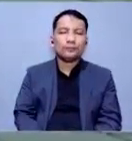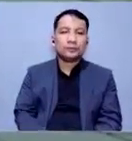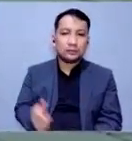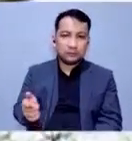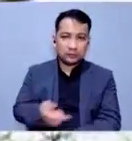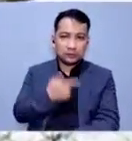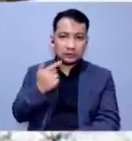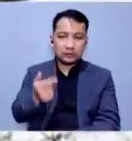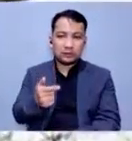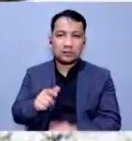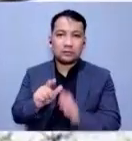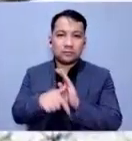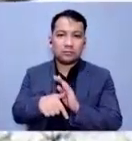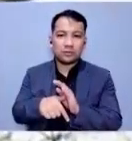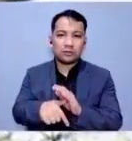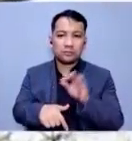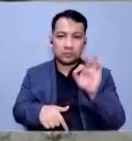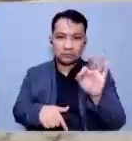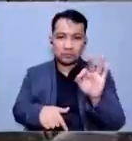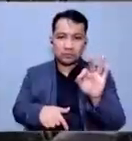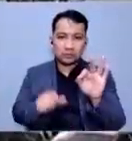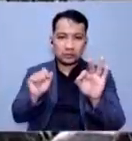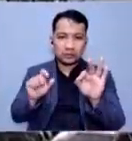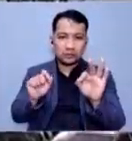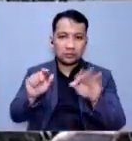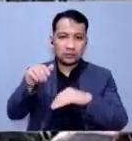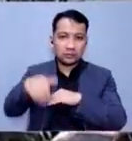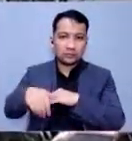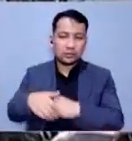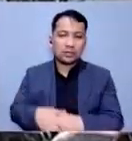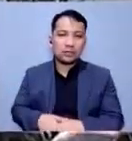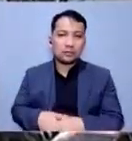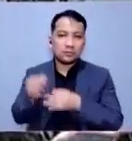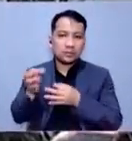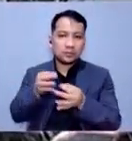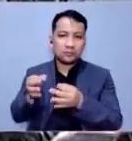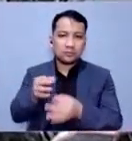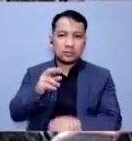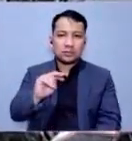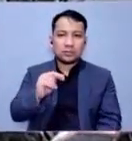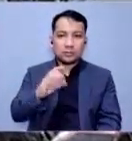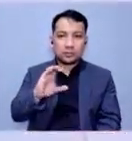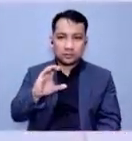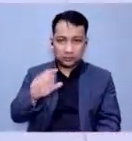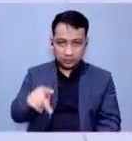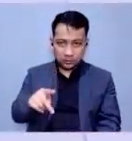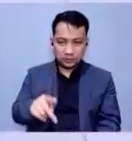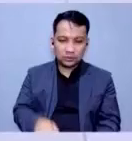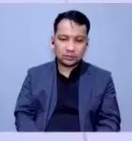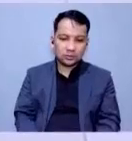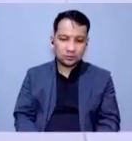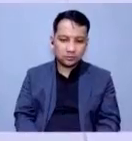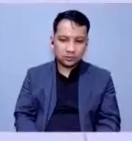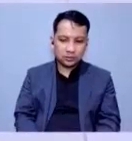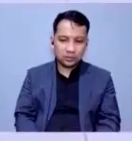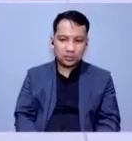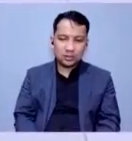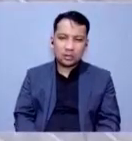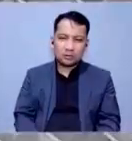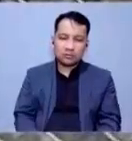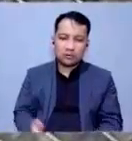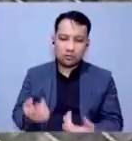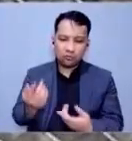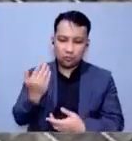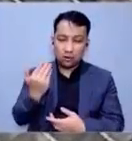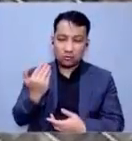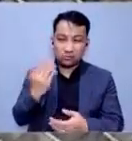hanggang mamayang alas 9 at alas 11 ng gabi. Paliwanag ng National Grid Corporation of the Philippines o NGCP, epekto yan ang